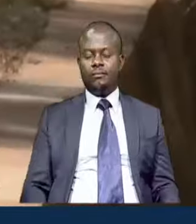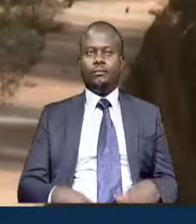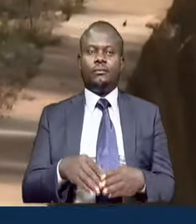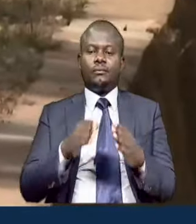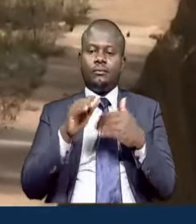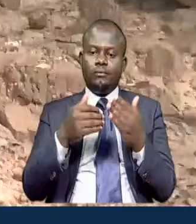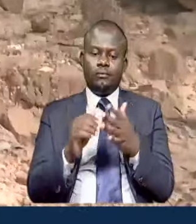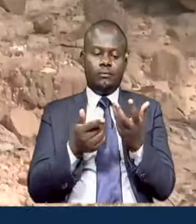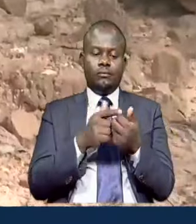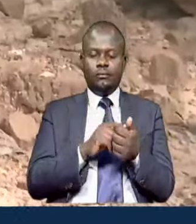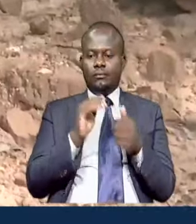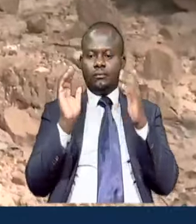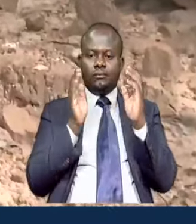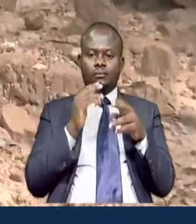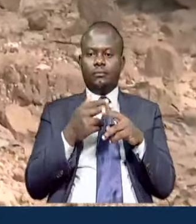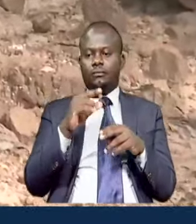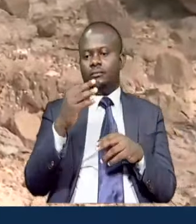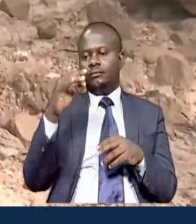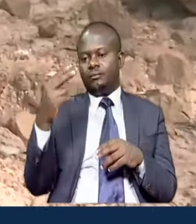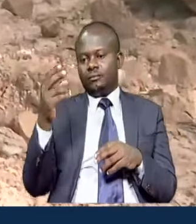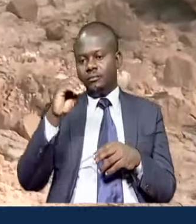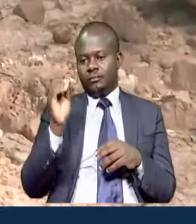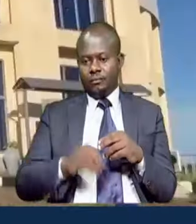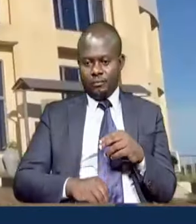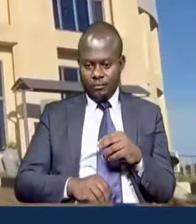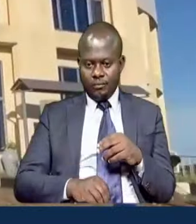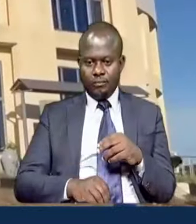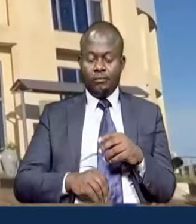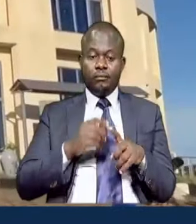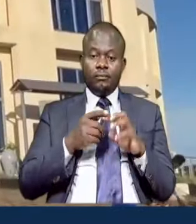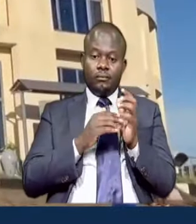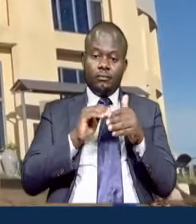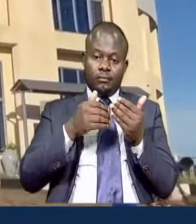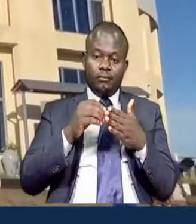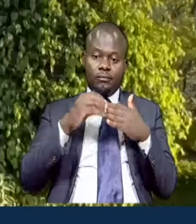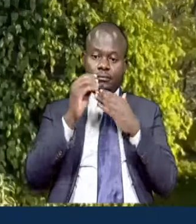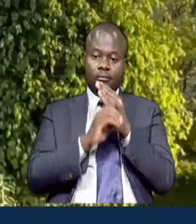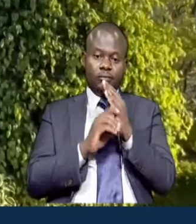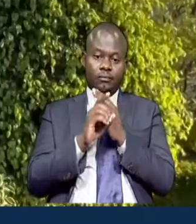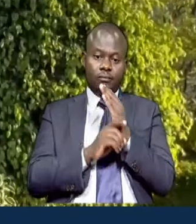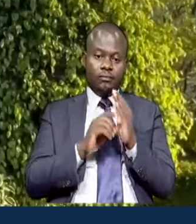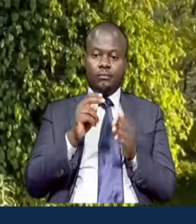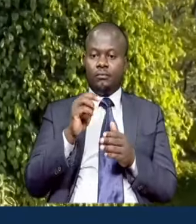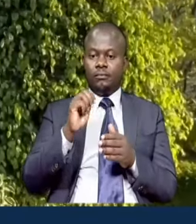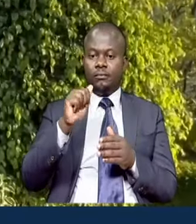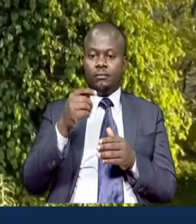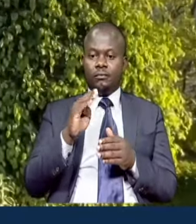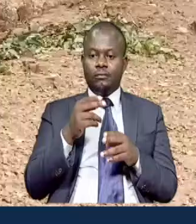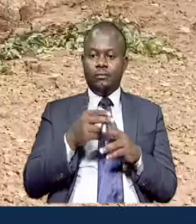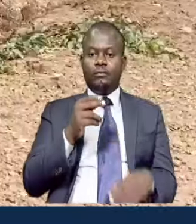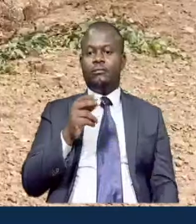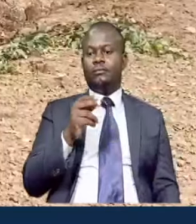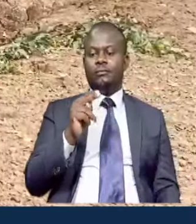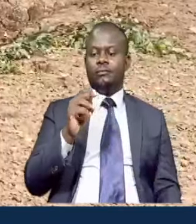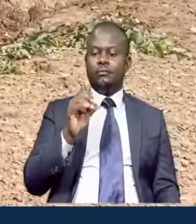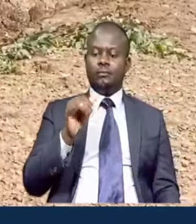mihanda ibarurwa ku gipimo cya 32%. Icyakora umuyobozi w'akarere ka Nyamagabe niyo mwungeri iri de brand